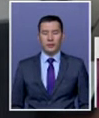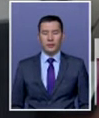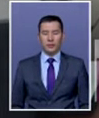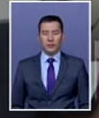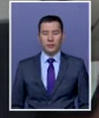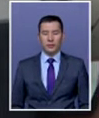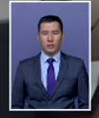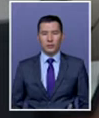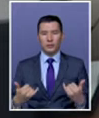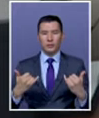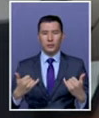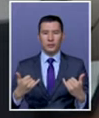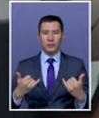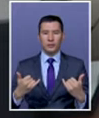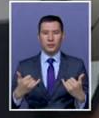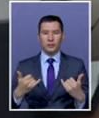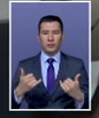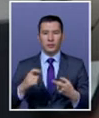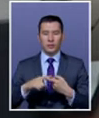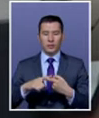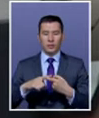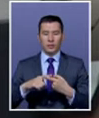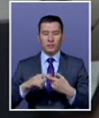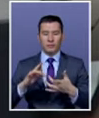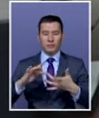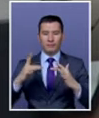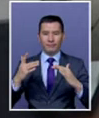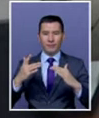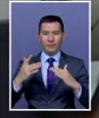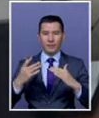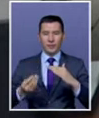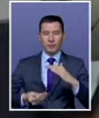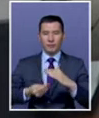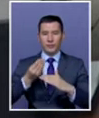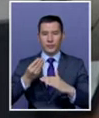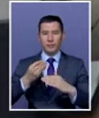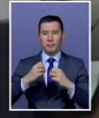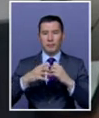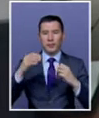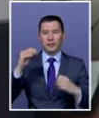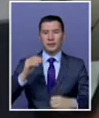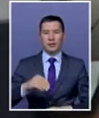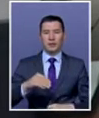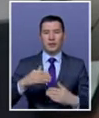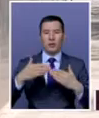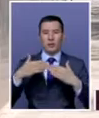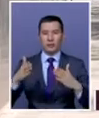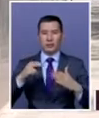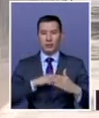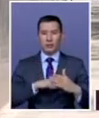И на сегодняшний день в электронной бирже труда у нас опубликовано более 15 тысяч открытых